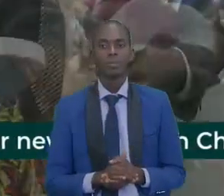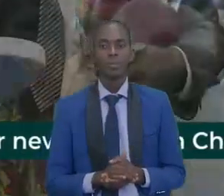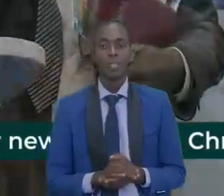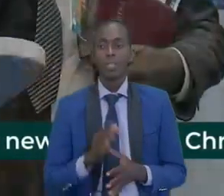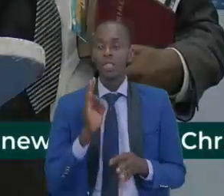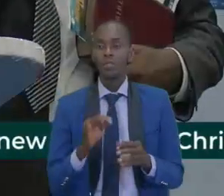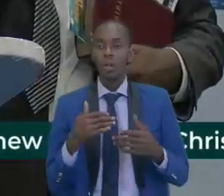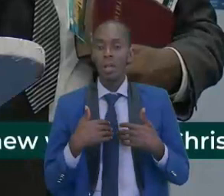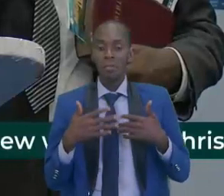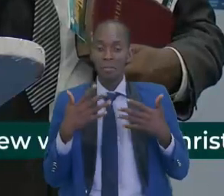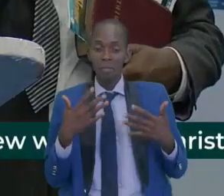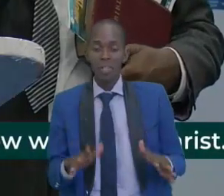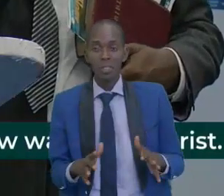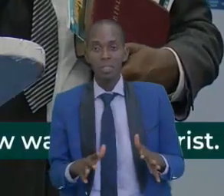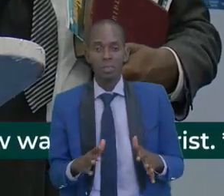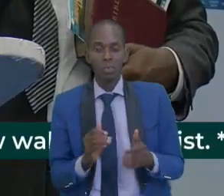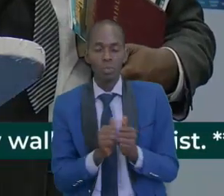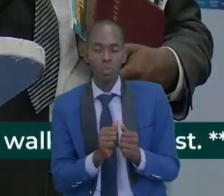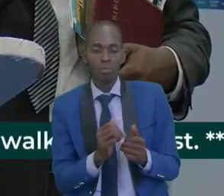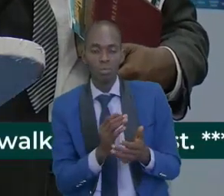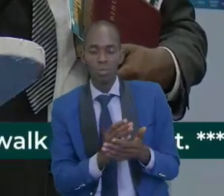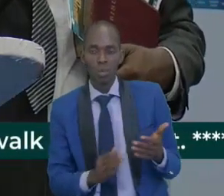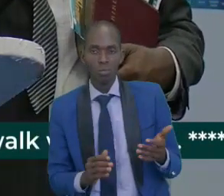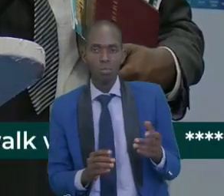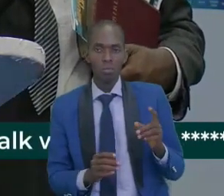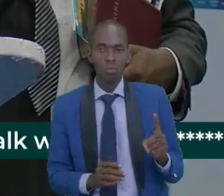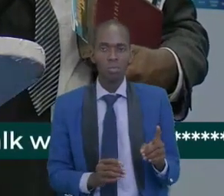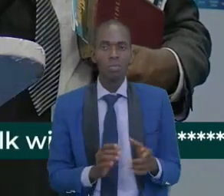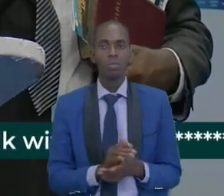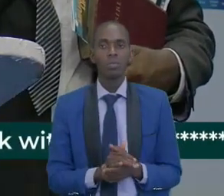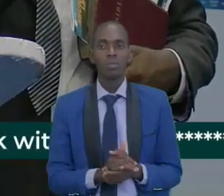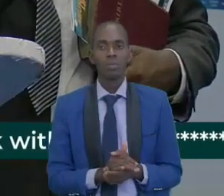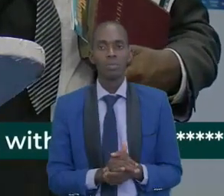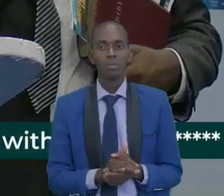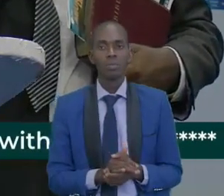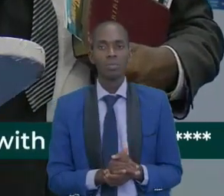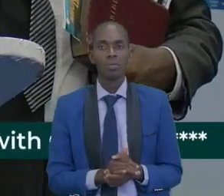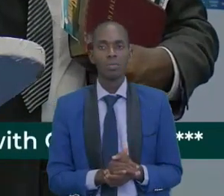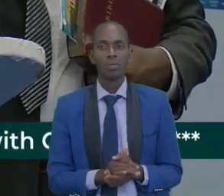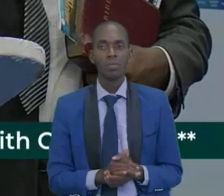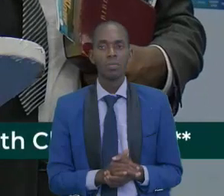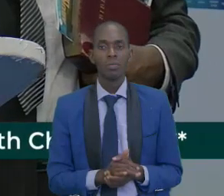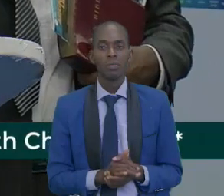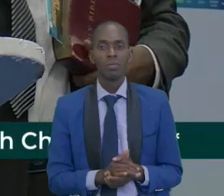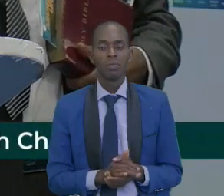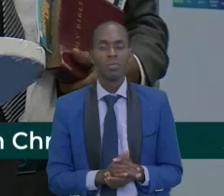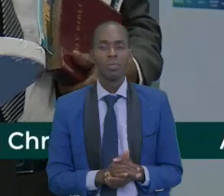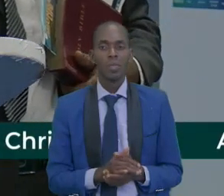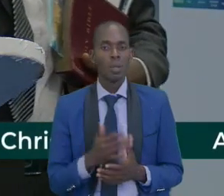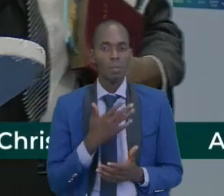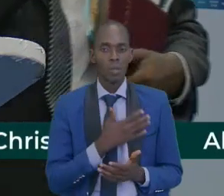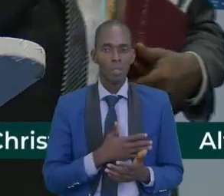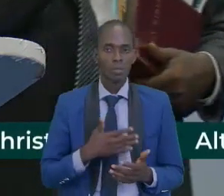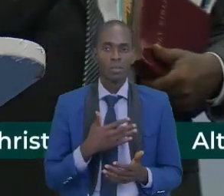finished, vous me faites signe en soulevant vos petits drapeaux. Please, you can lift up